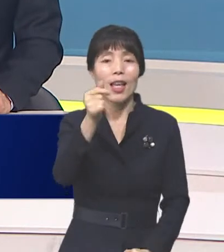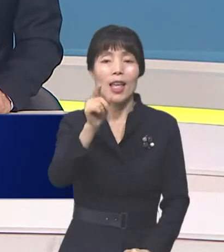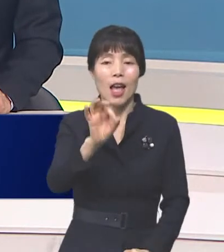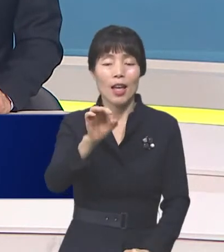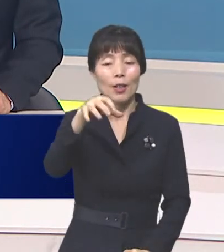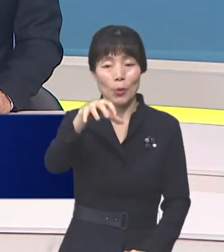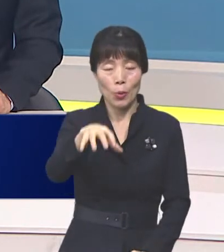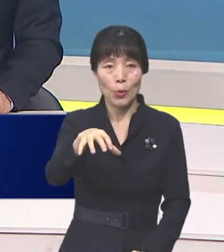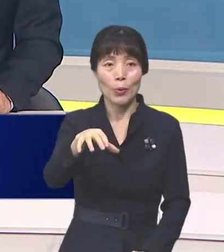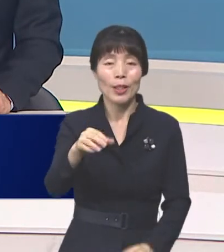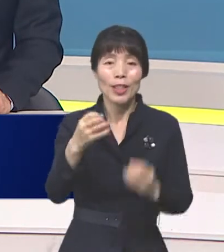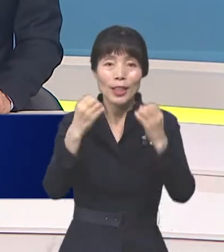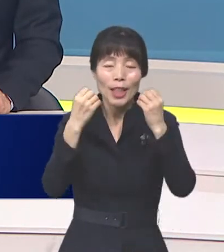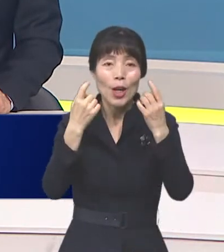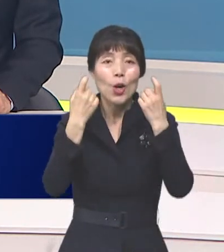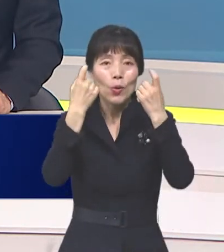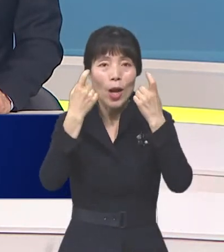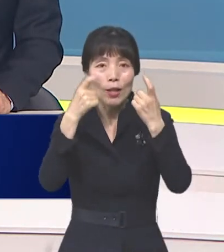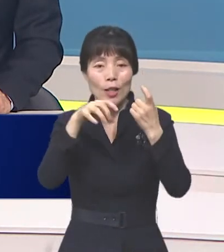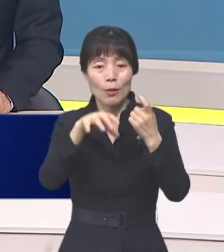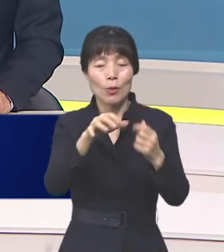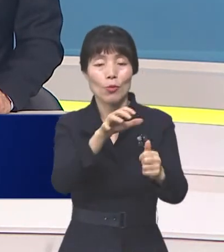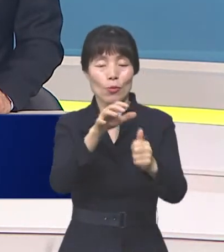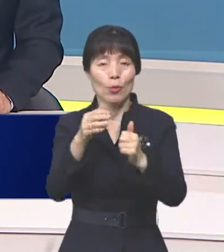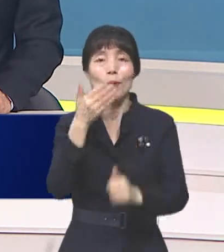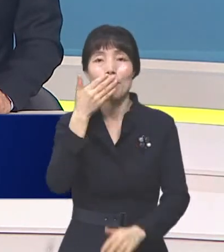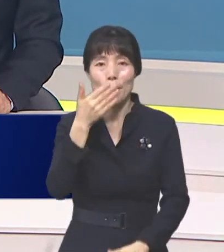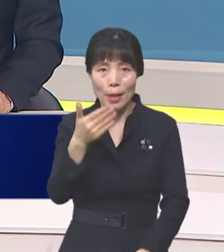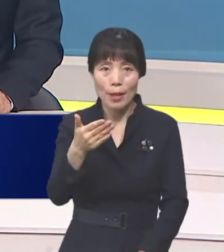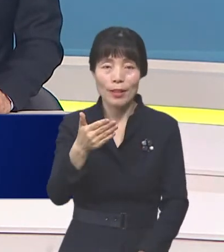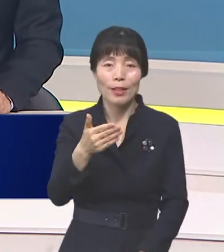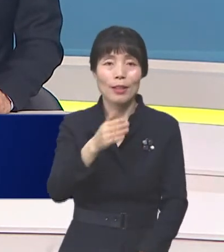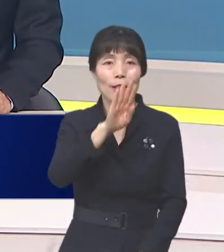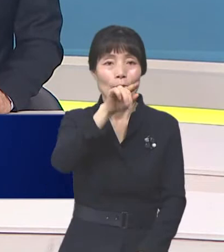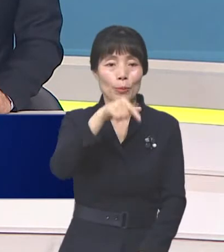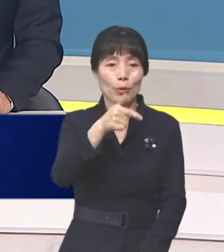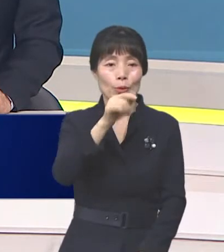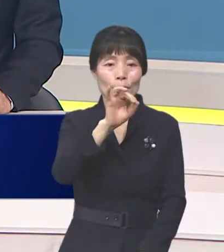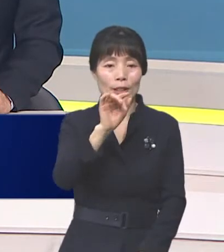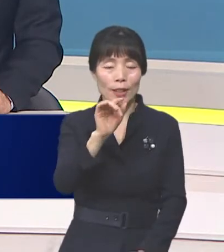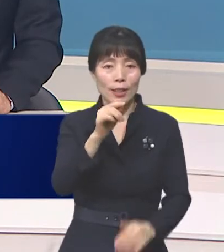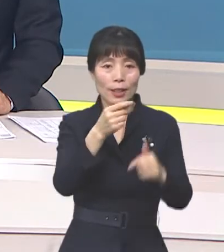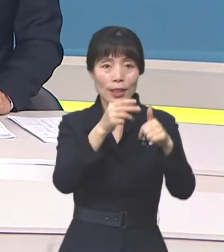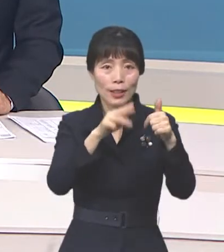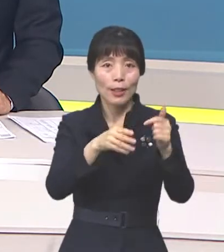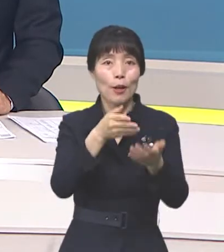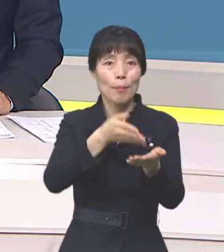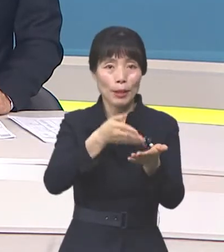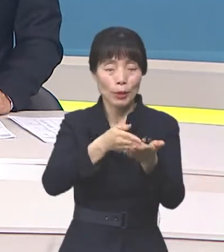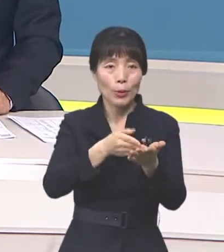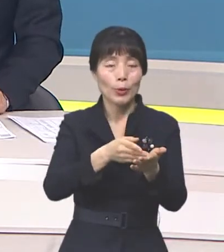관광 자원으로도 활용할 수 있는 가치가 있는데요. 북인천 방송 이정하 기자가 둘러봤습니다.